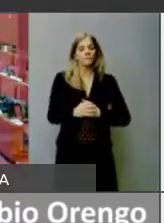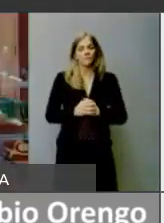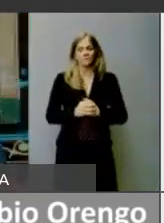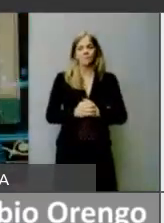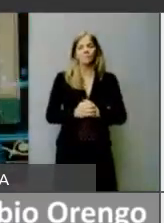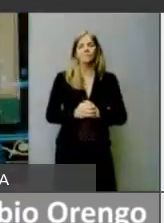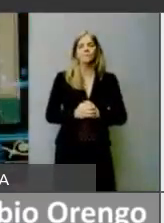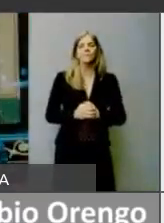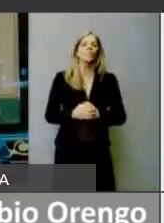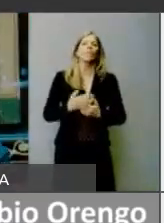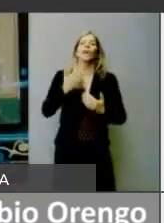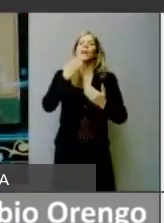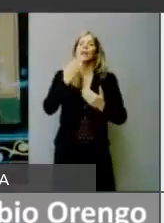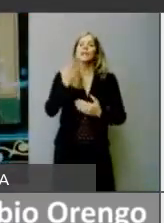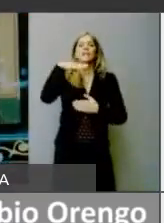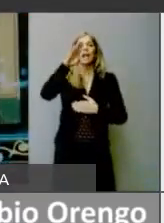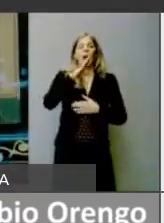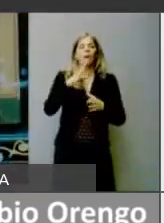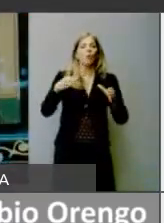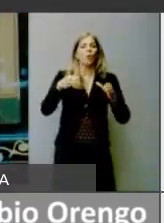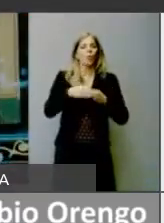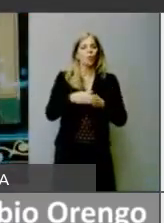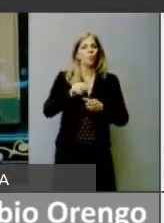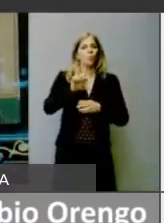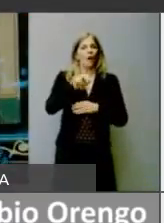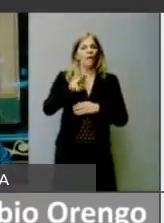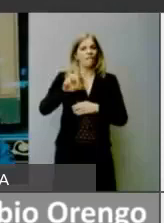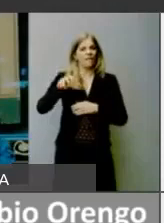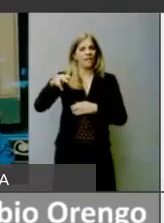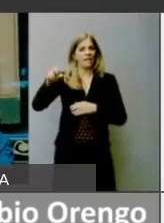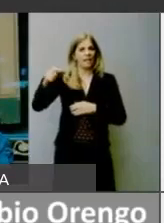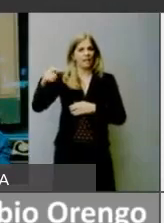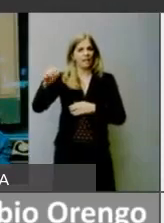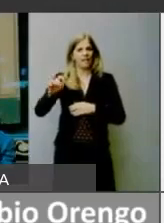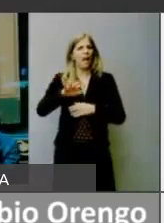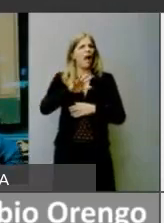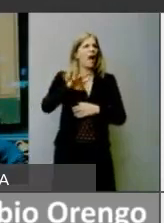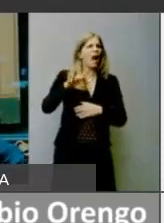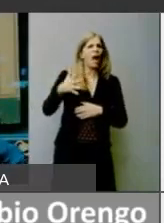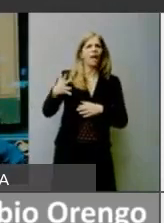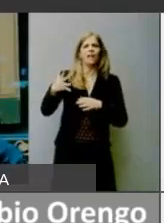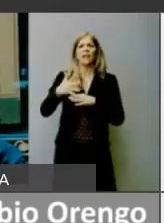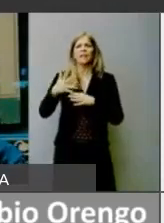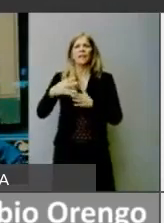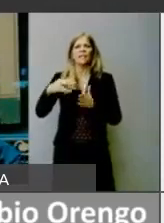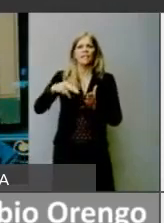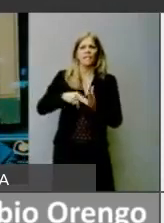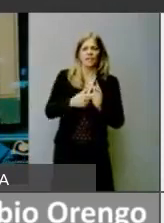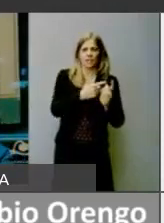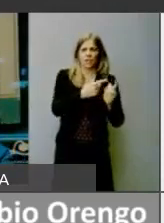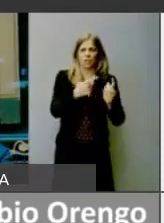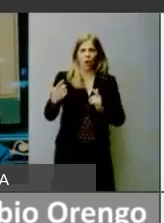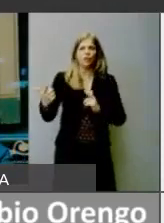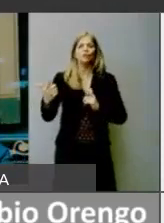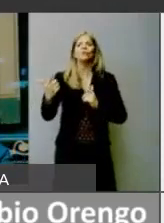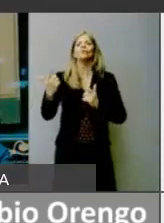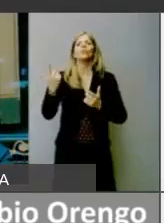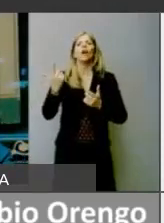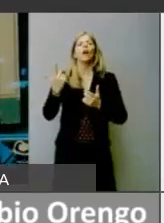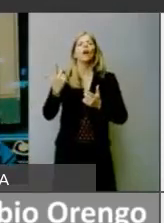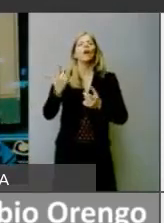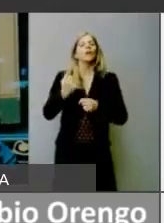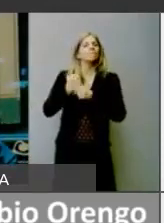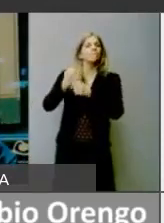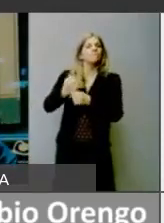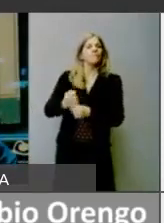Grazie capogruppo avvenente. Non vedo altri interventi in discussione generale, lascio la parola al vice sindaco per